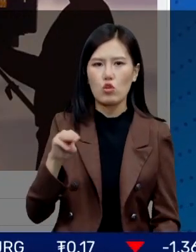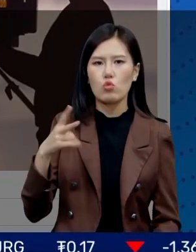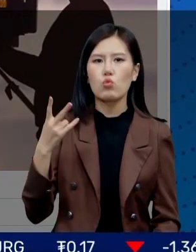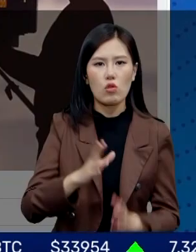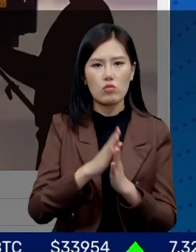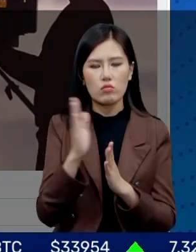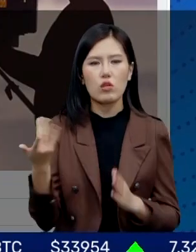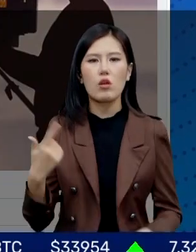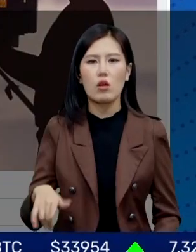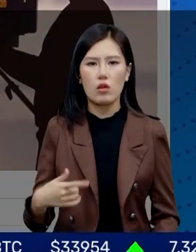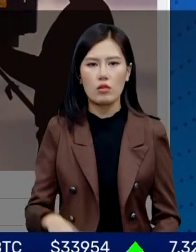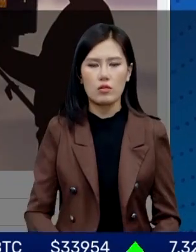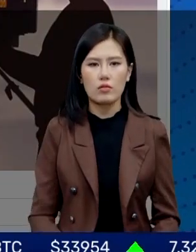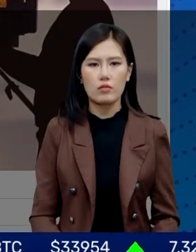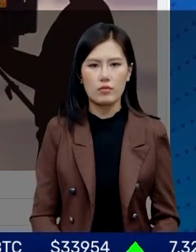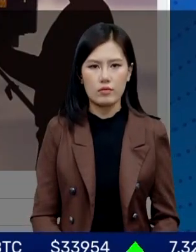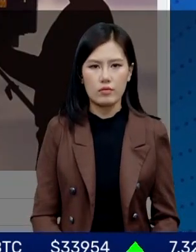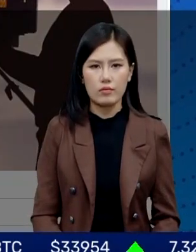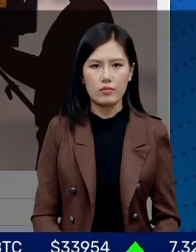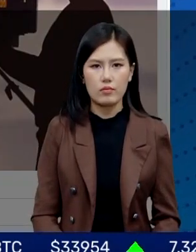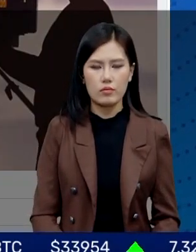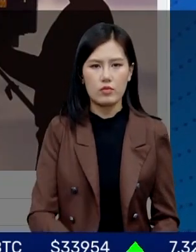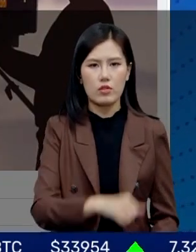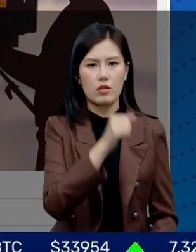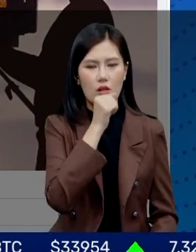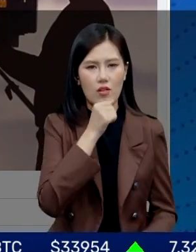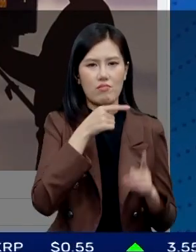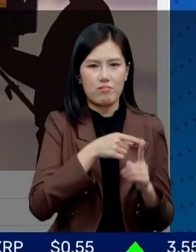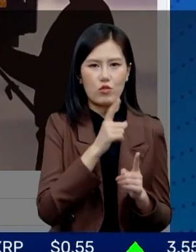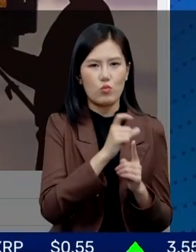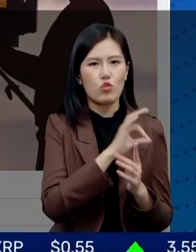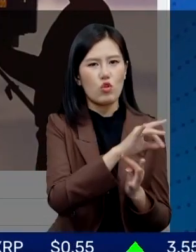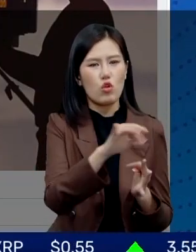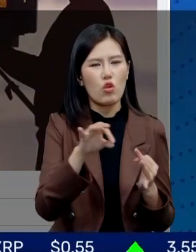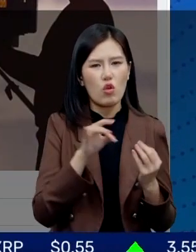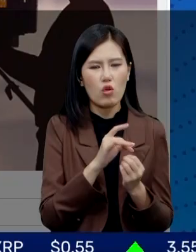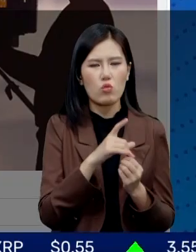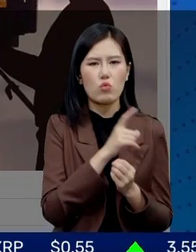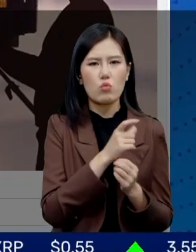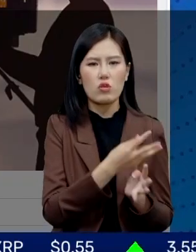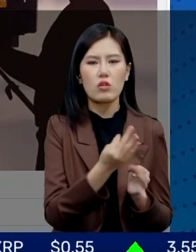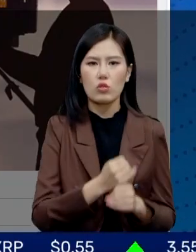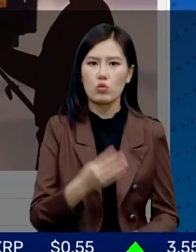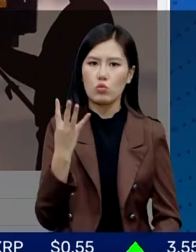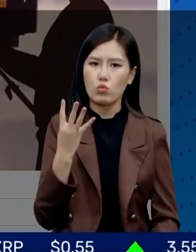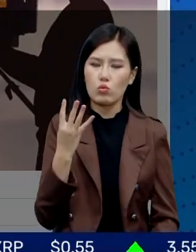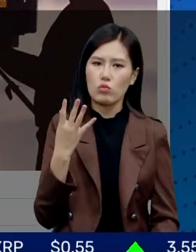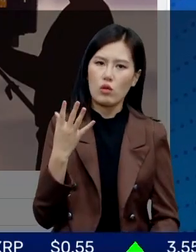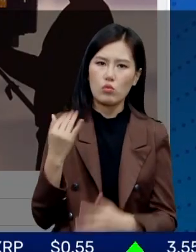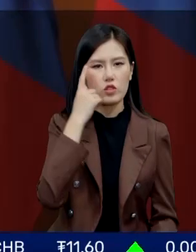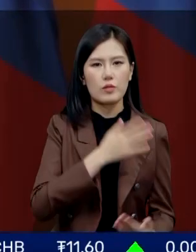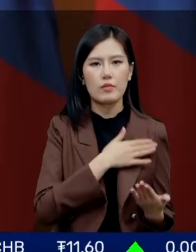Аа, за за. Аа, хевлийн албандаа юу хэд орчим хүн ажилтсан бол? Би 4-5 зургуулаа л